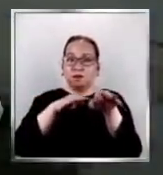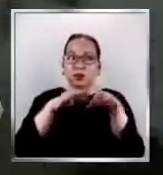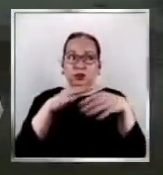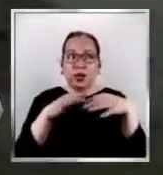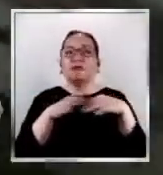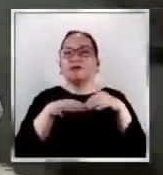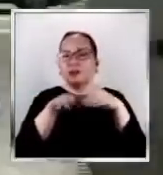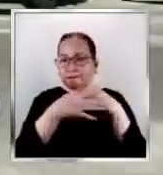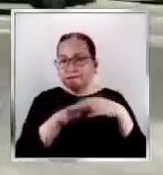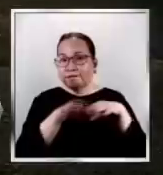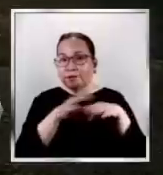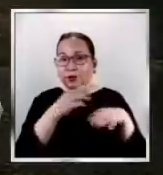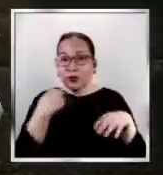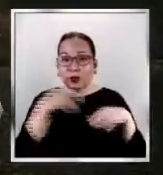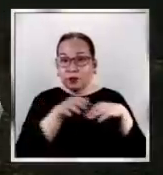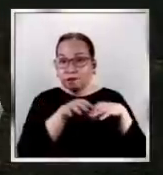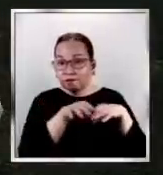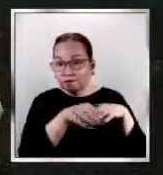mga sasakyan.